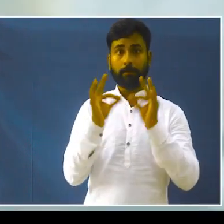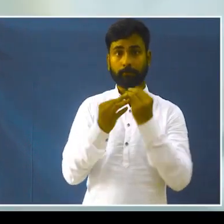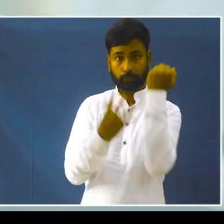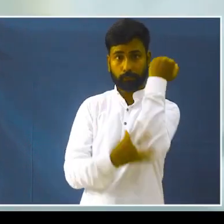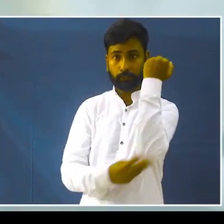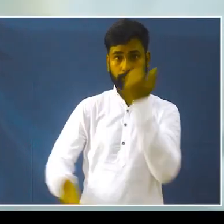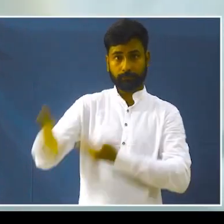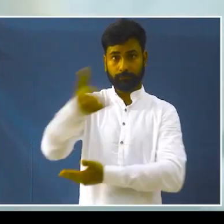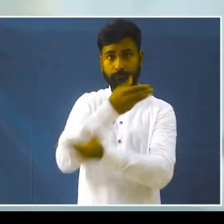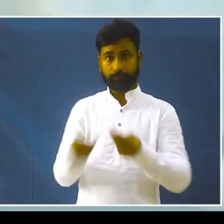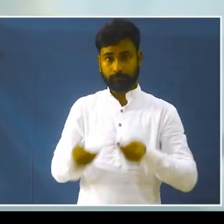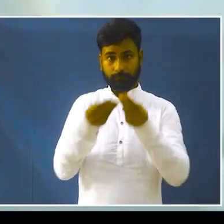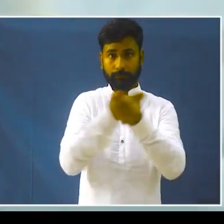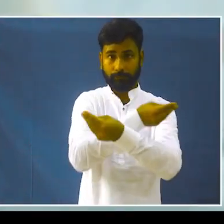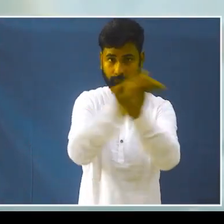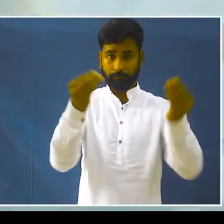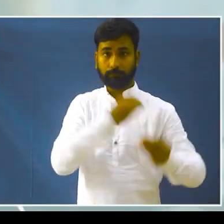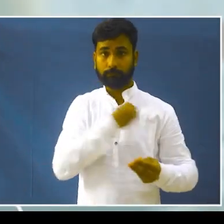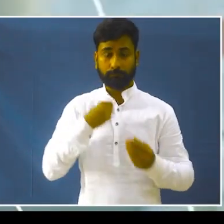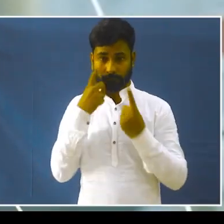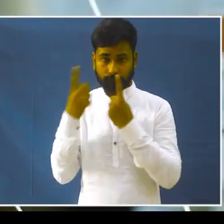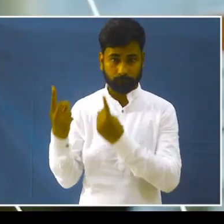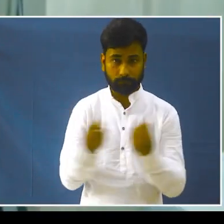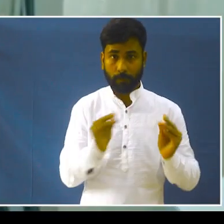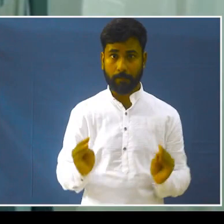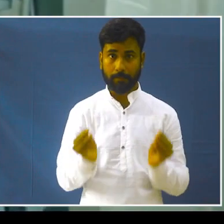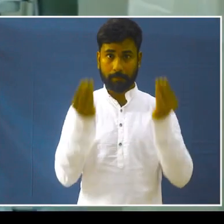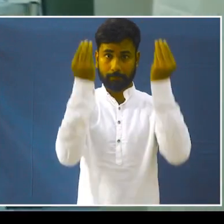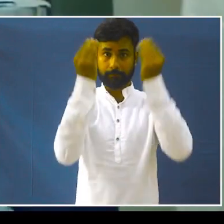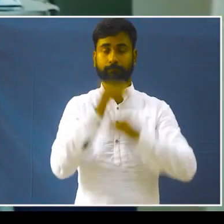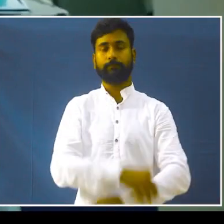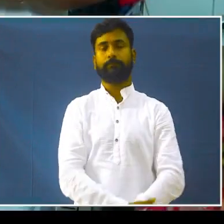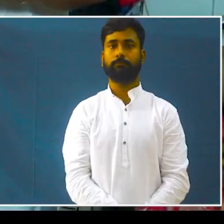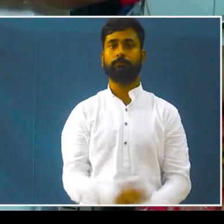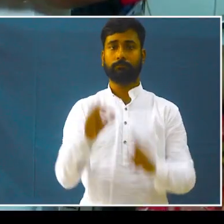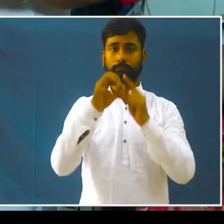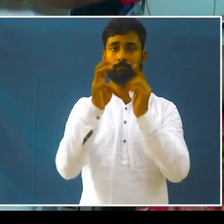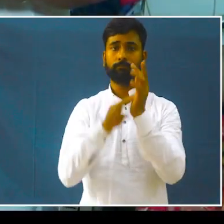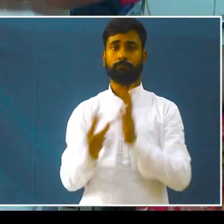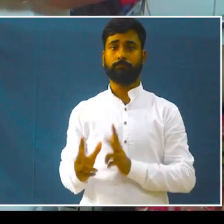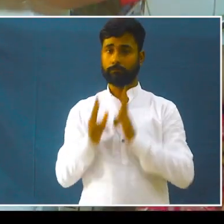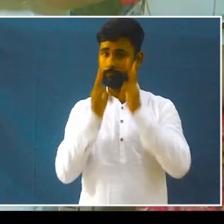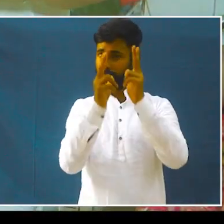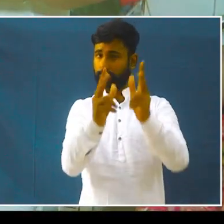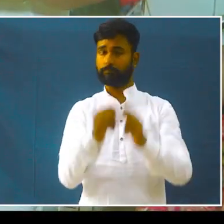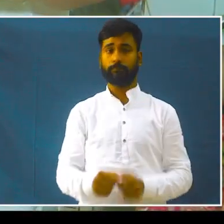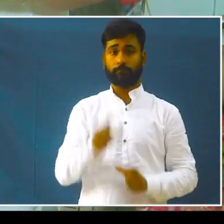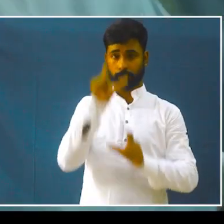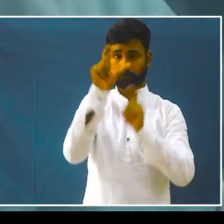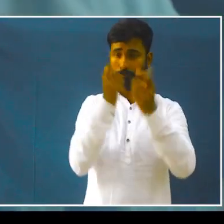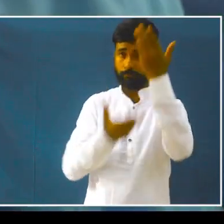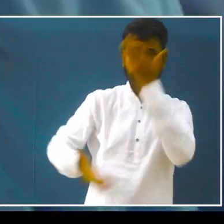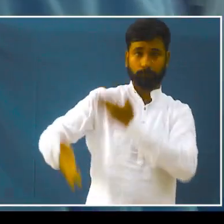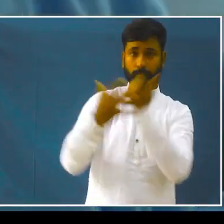लिए आयुष्मान भारत योजना आरंभ की गई। इसके माध्यम से गरीब परिवारों को मुफ्त